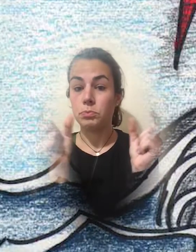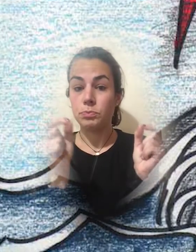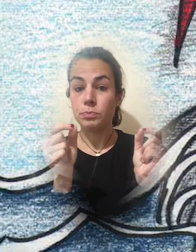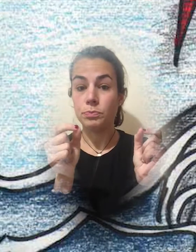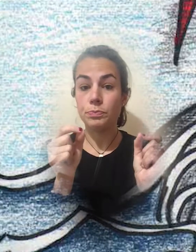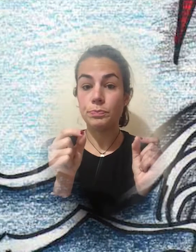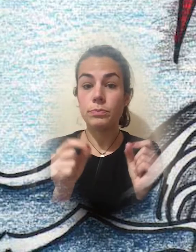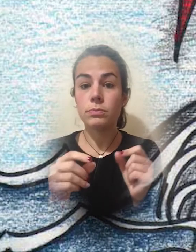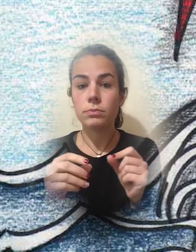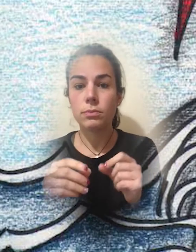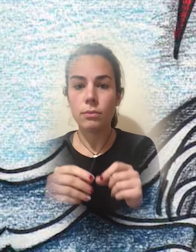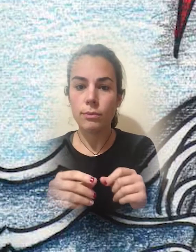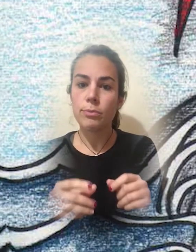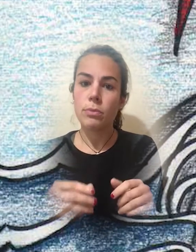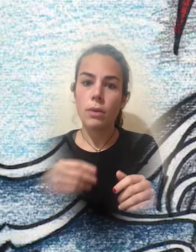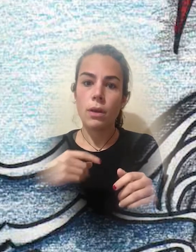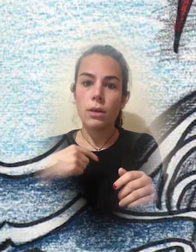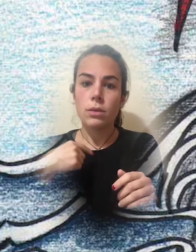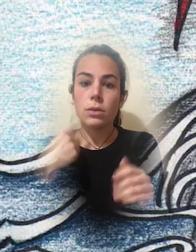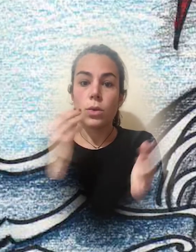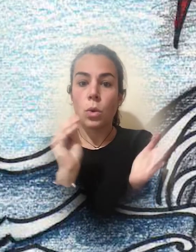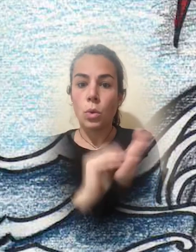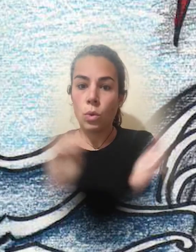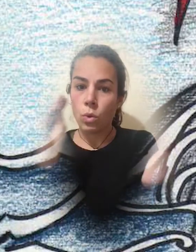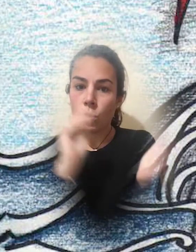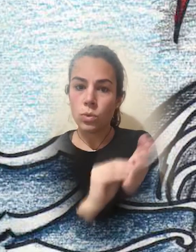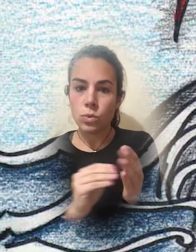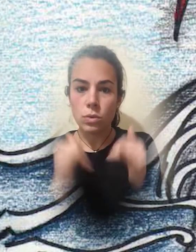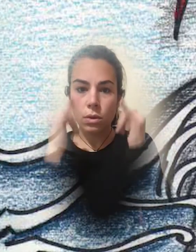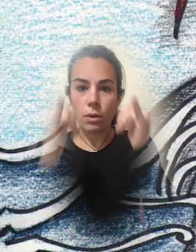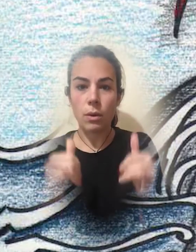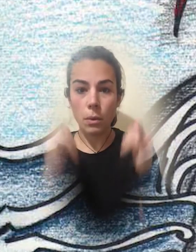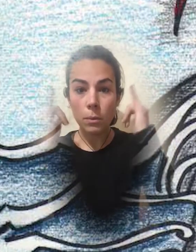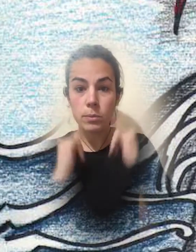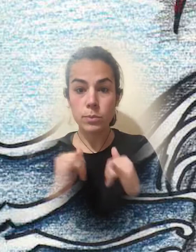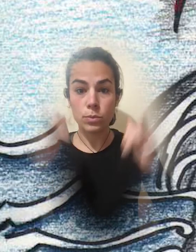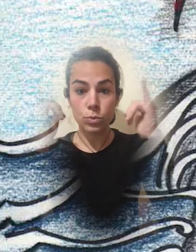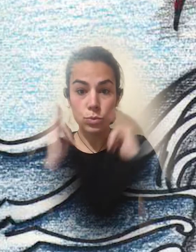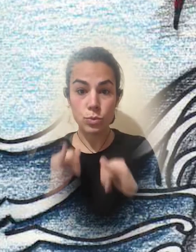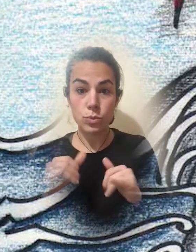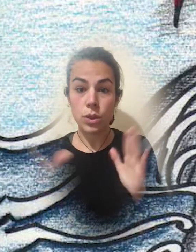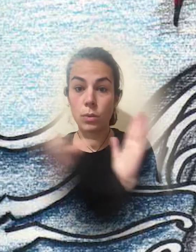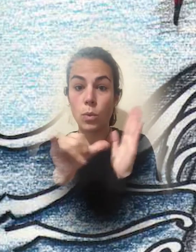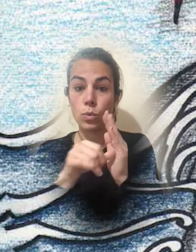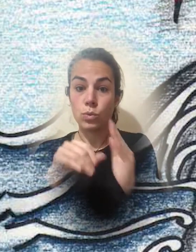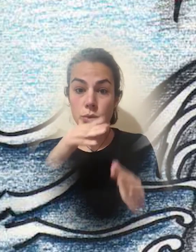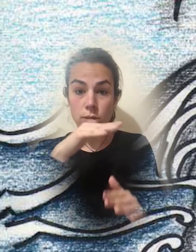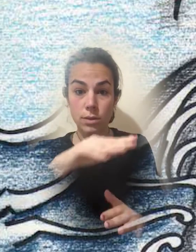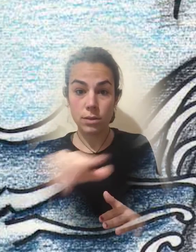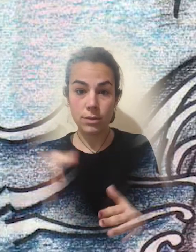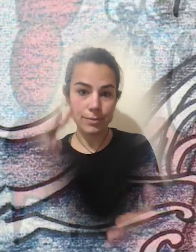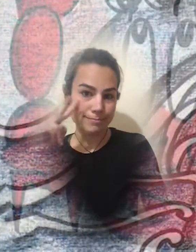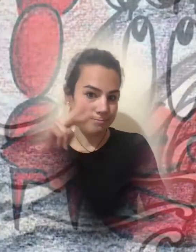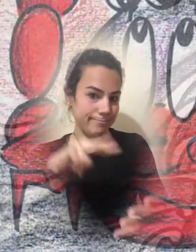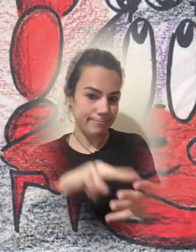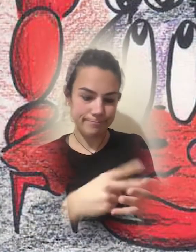al mirall. No em penso en mirallar-me més, va pensar el cranc. Però cada cop